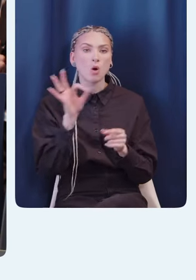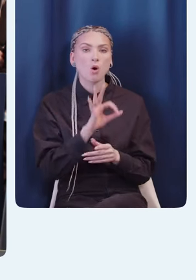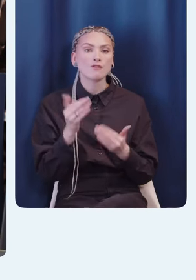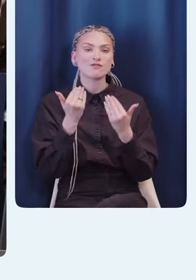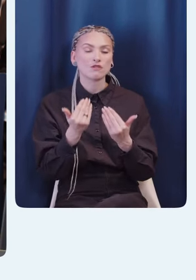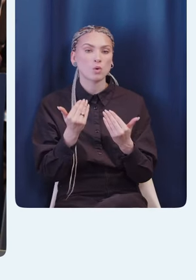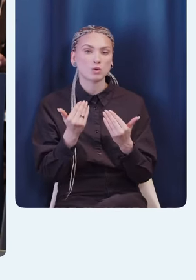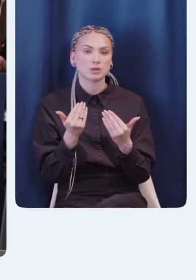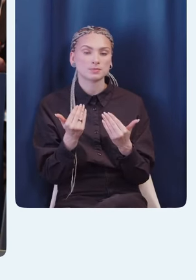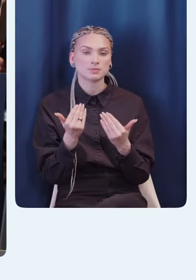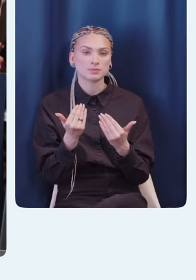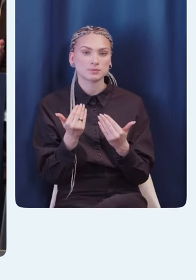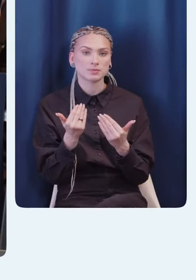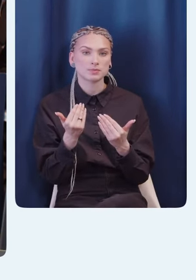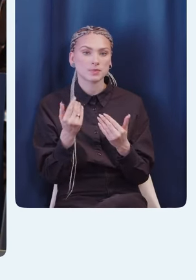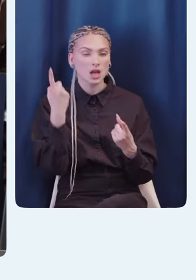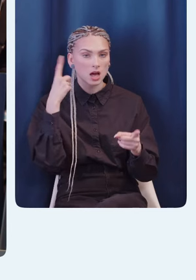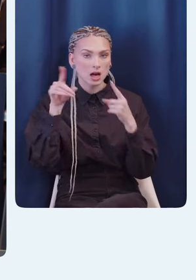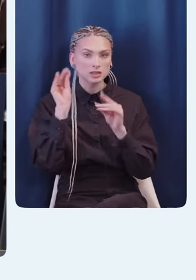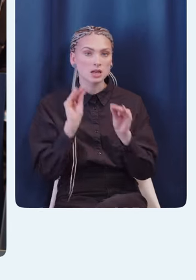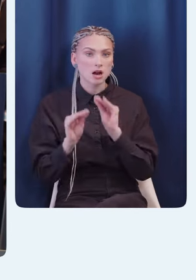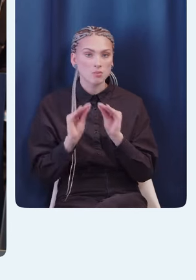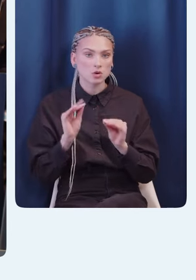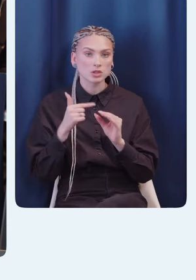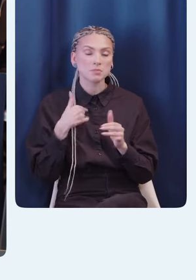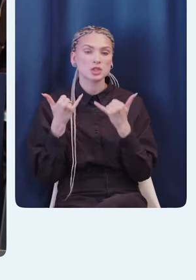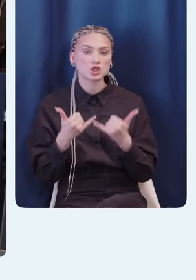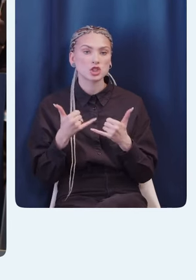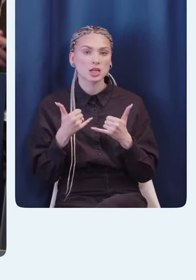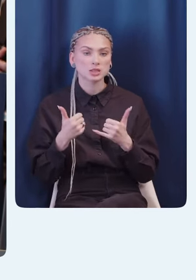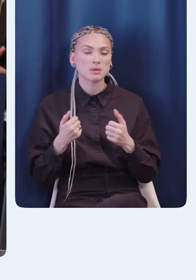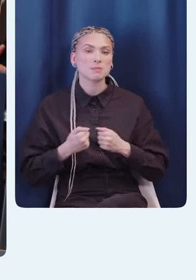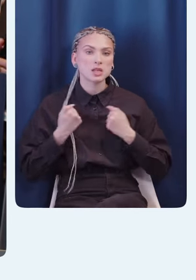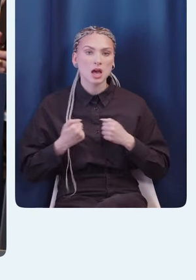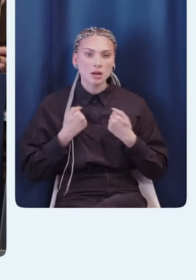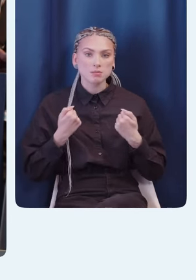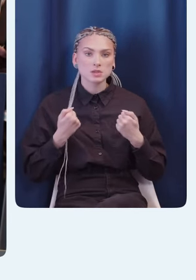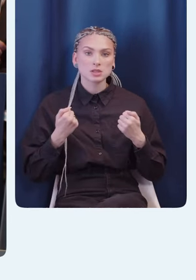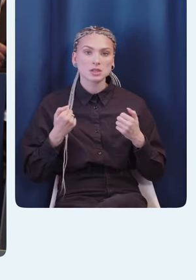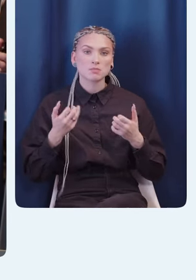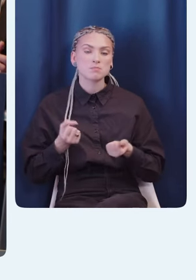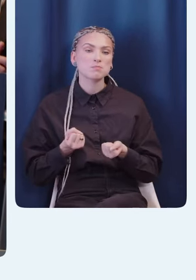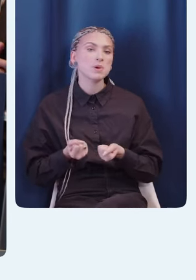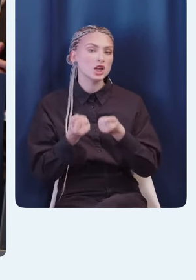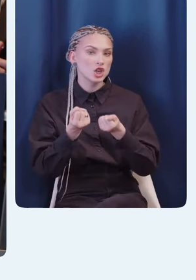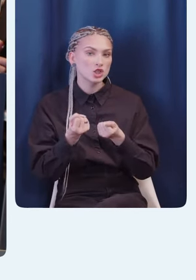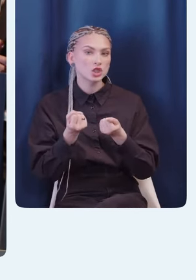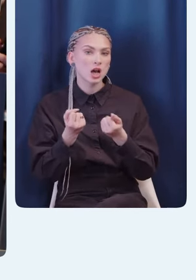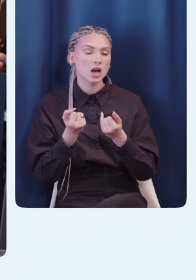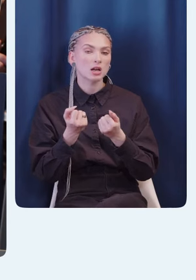По поводу процесса самой разработки, мы сейчас вот пытаемся вклинить поддержку доступности